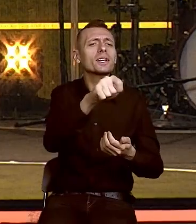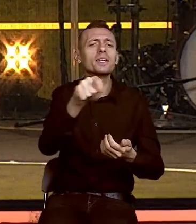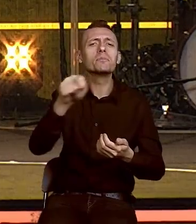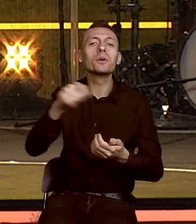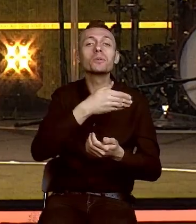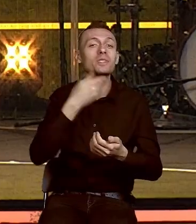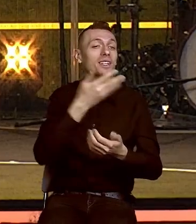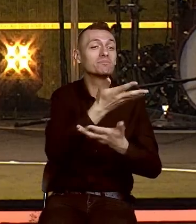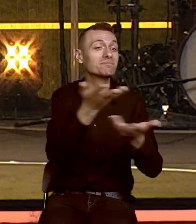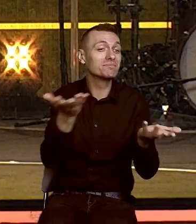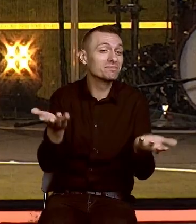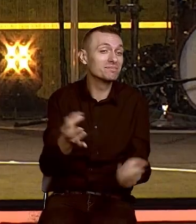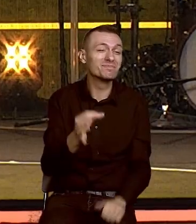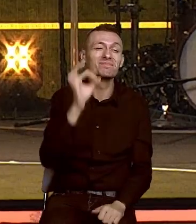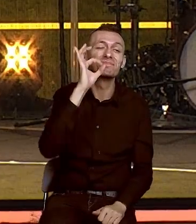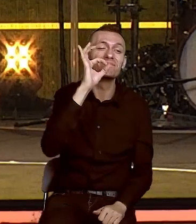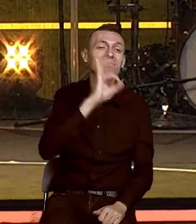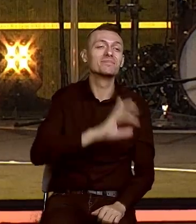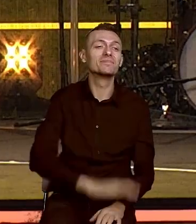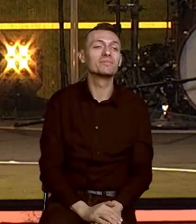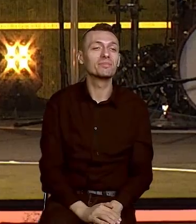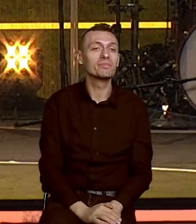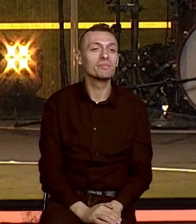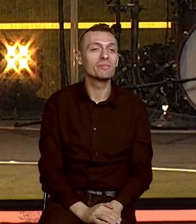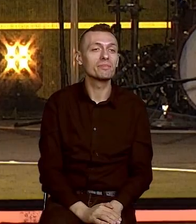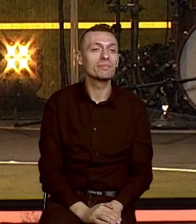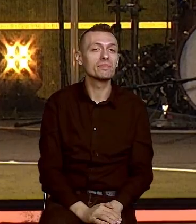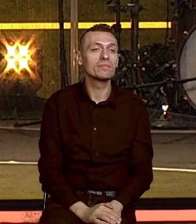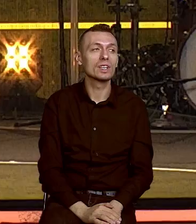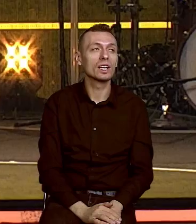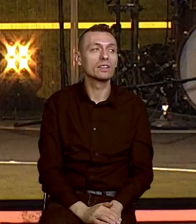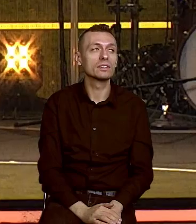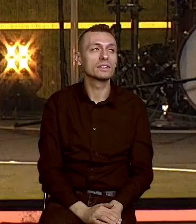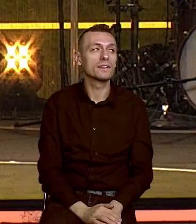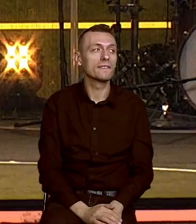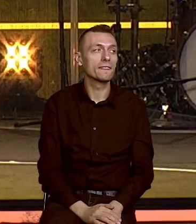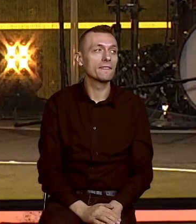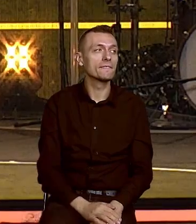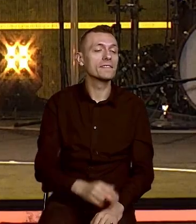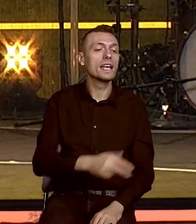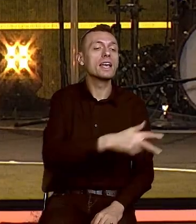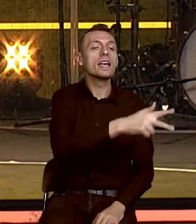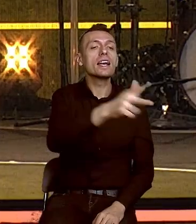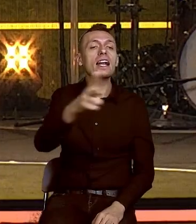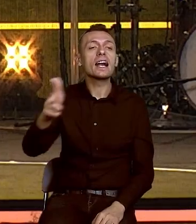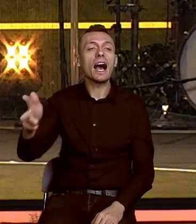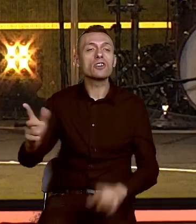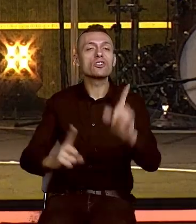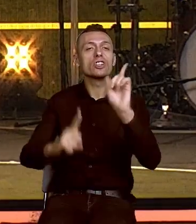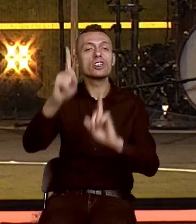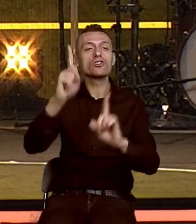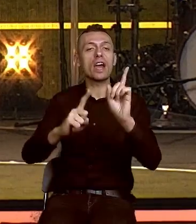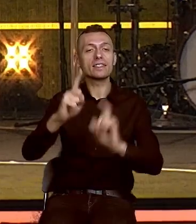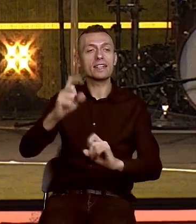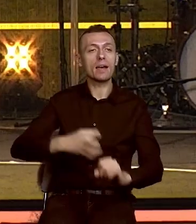Nie ma ani jednego. Bo prawda jest taka, że pokusa nawiedza każdego z nas, każdego dnia